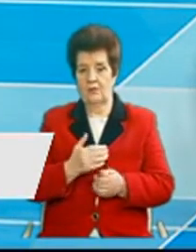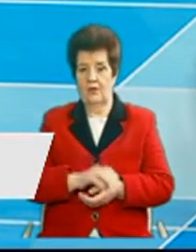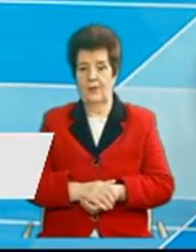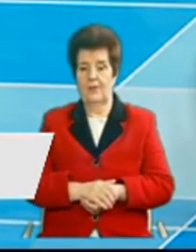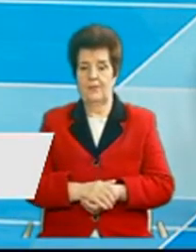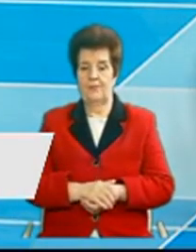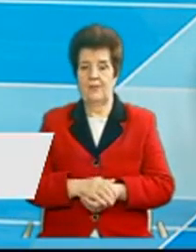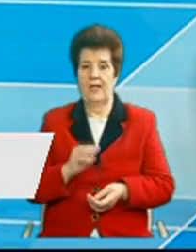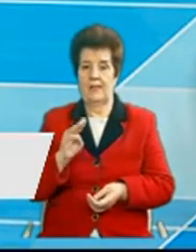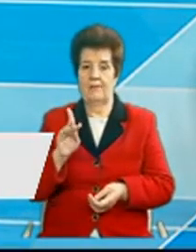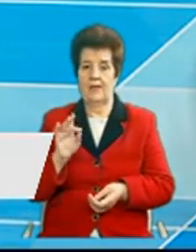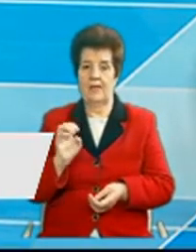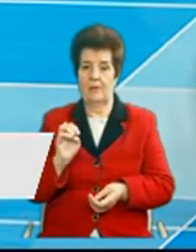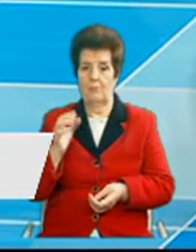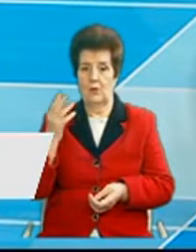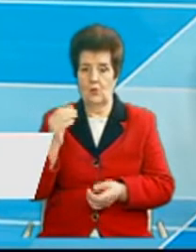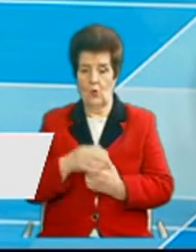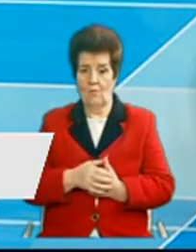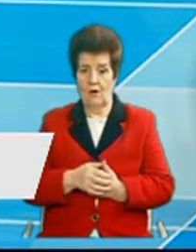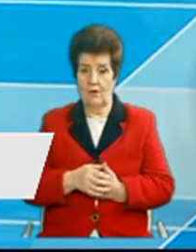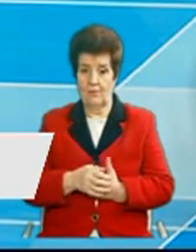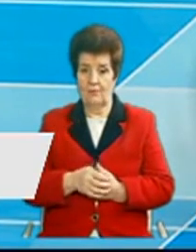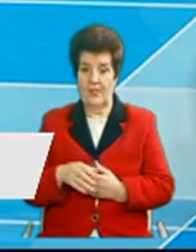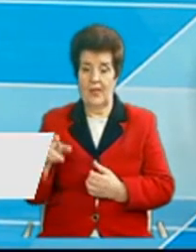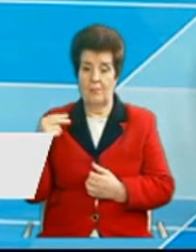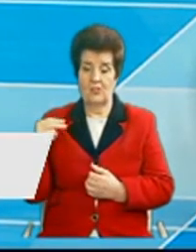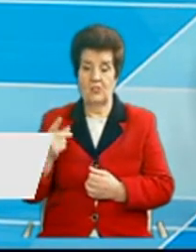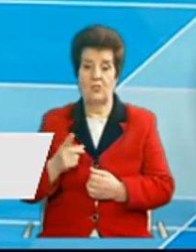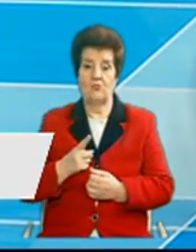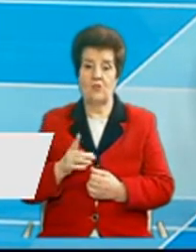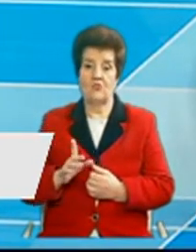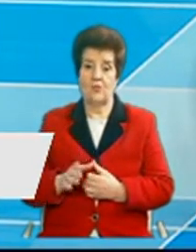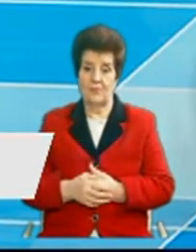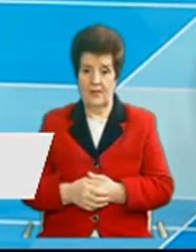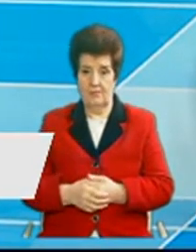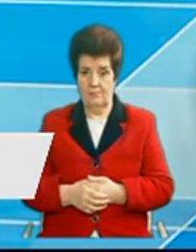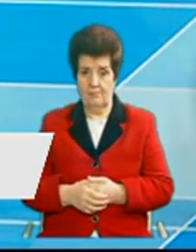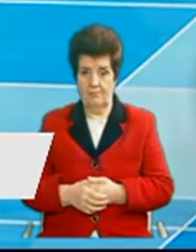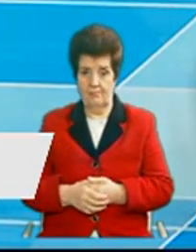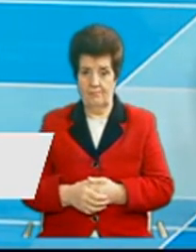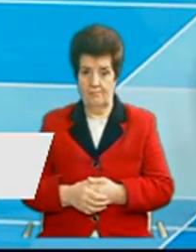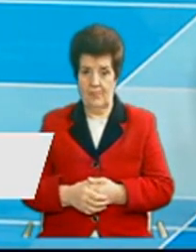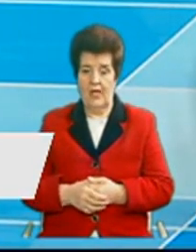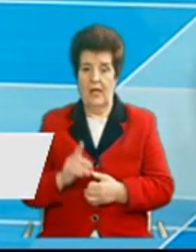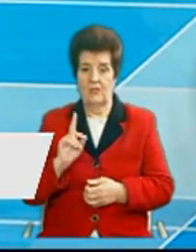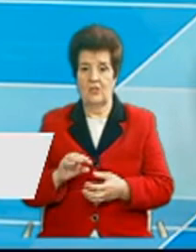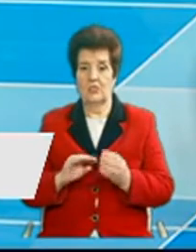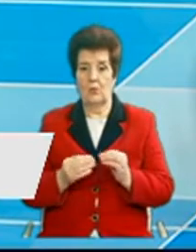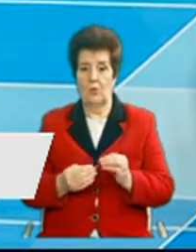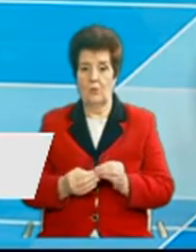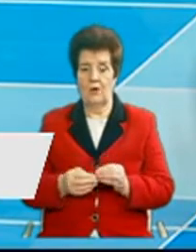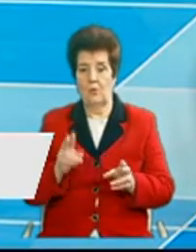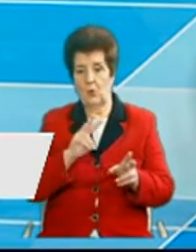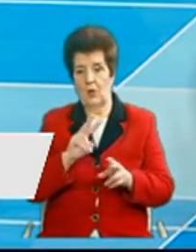Studio TVR Moldova, ce așteptări au de la președinte și cum văd ei toată această problemă. Haideți să